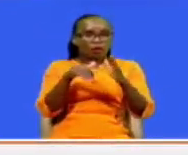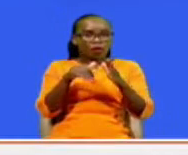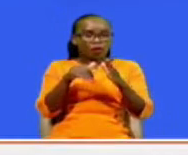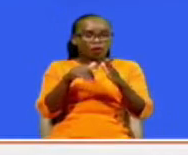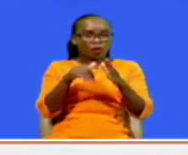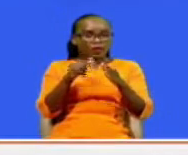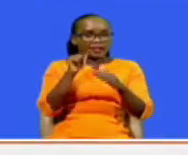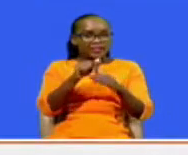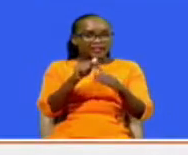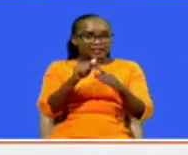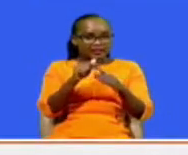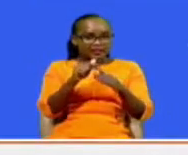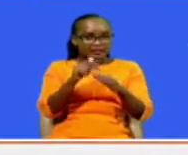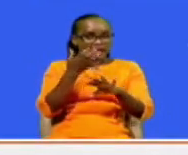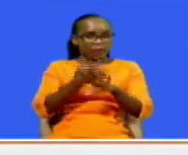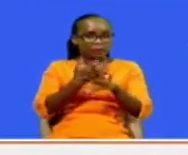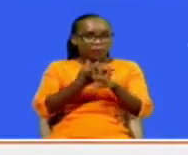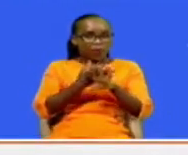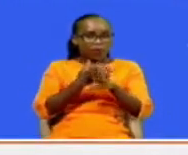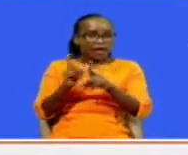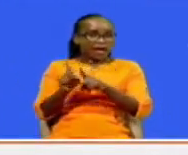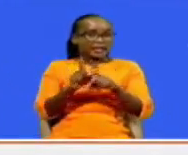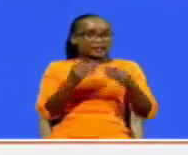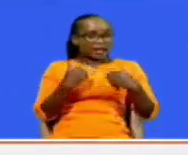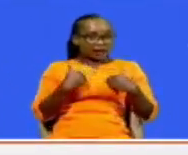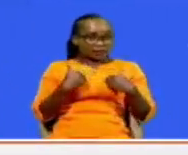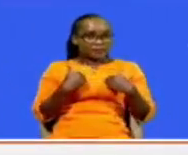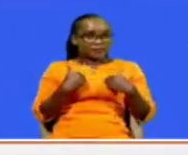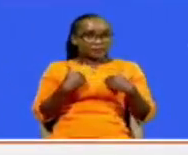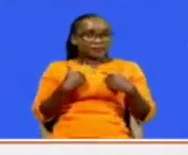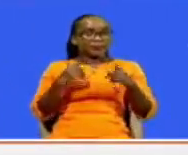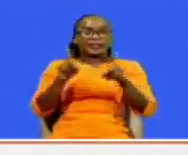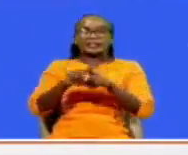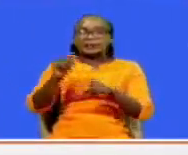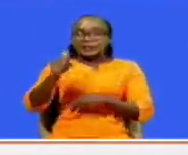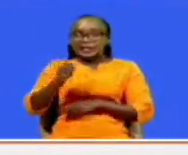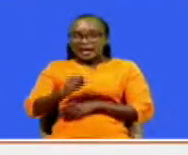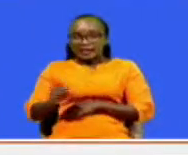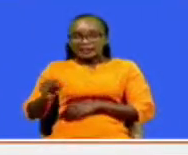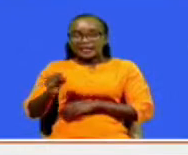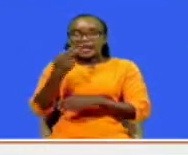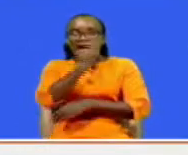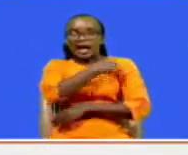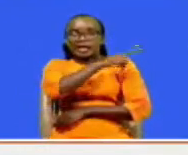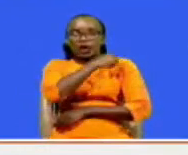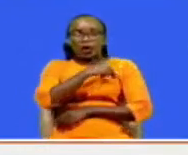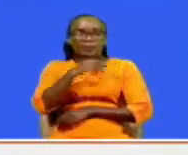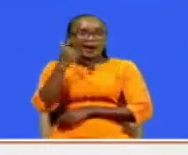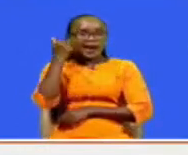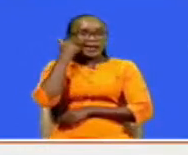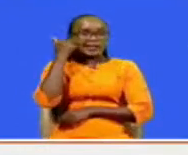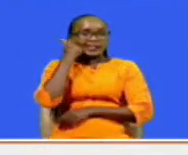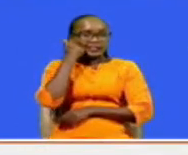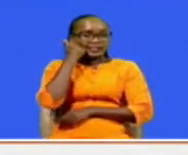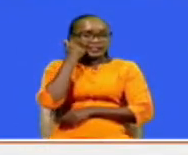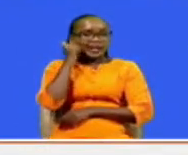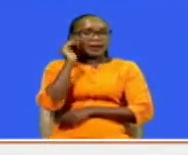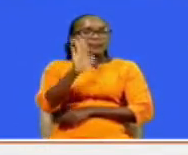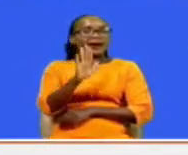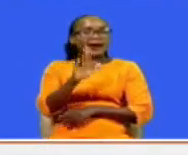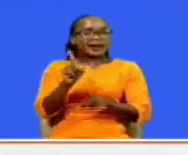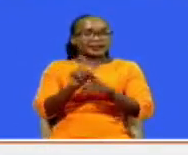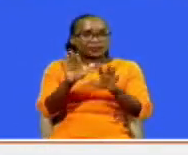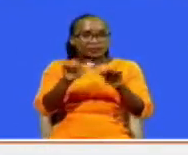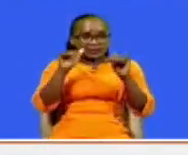this bone with the help of steel wires. Kwenye upande mwingine wa hospitali, mgonjwa Firoz Abdul Razak